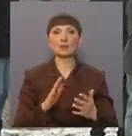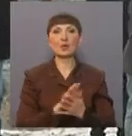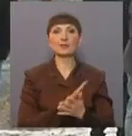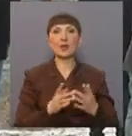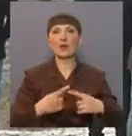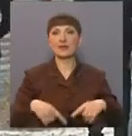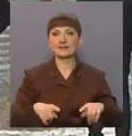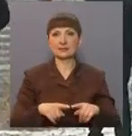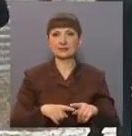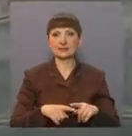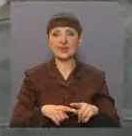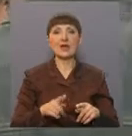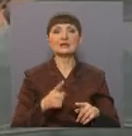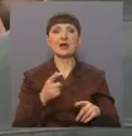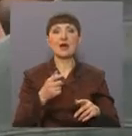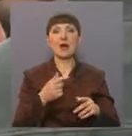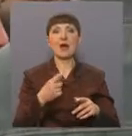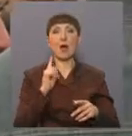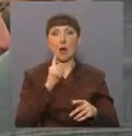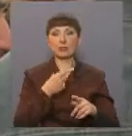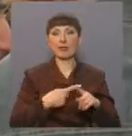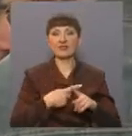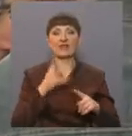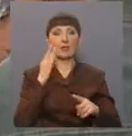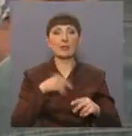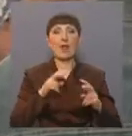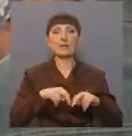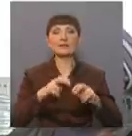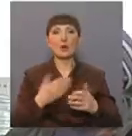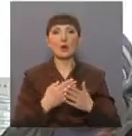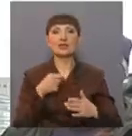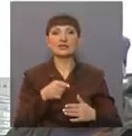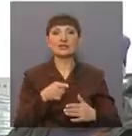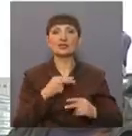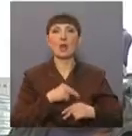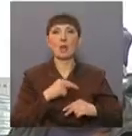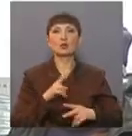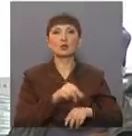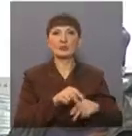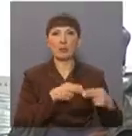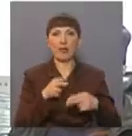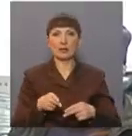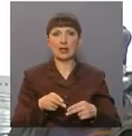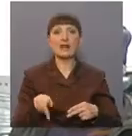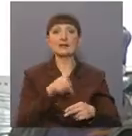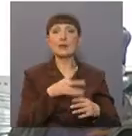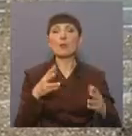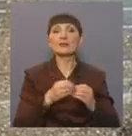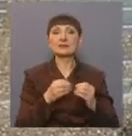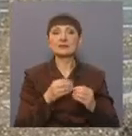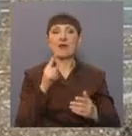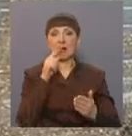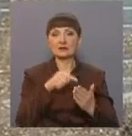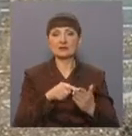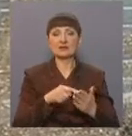гуманитарной организации. За полтора года только в Алматы было обследовано около 1000 трудовых мигрантов, из которых более 10